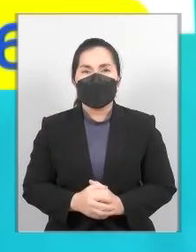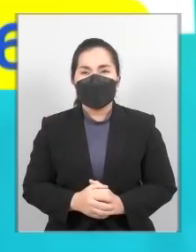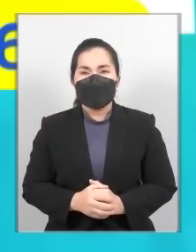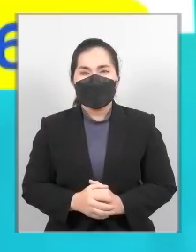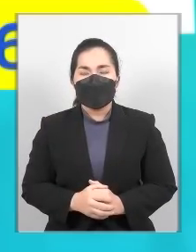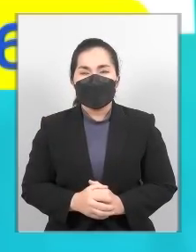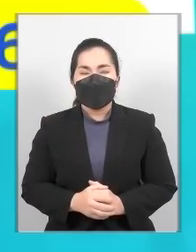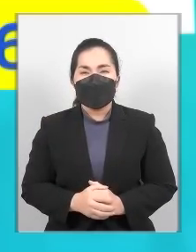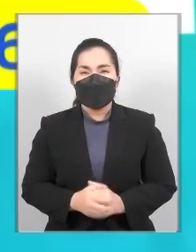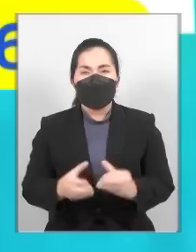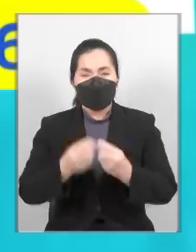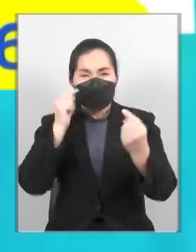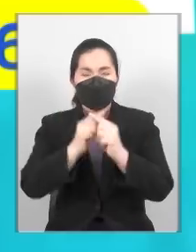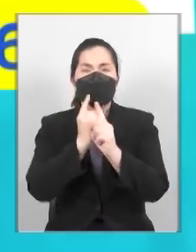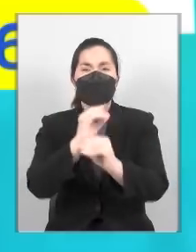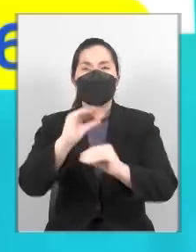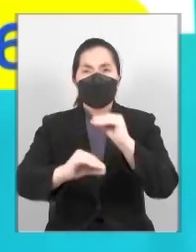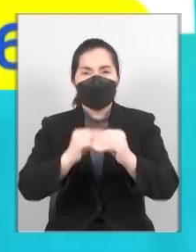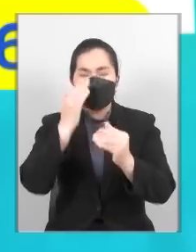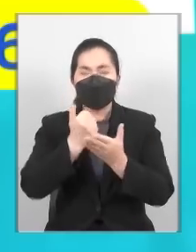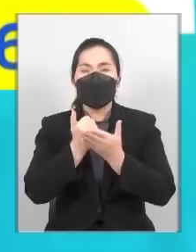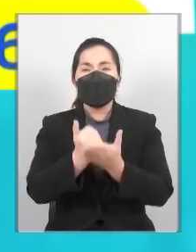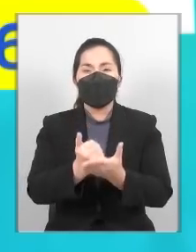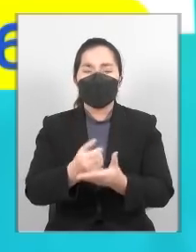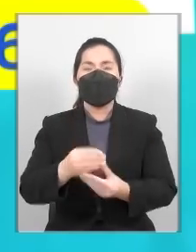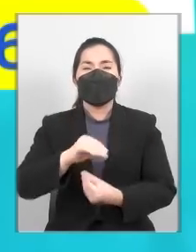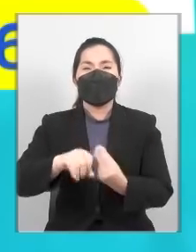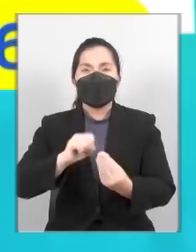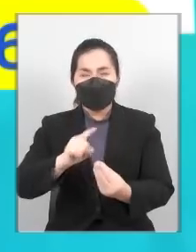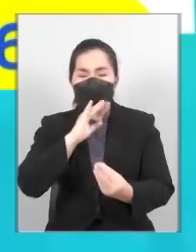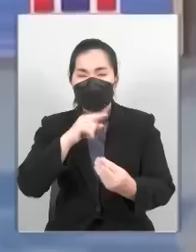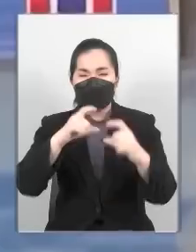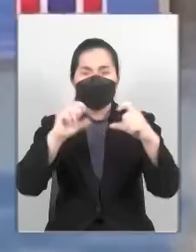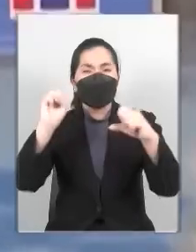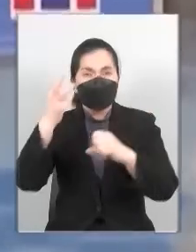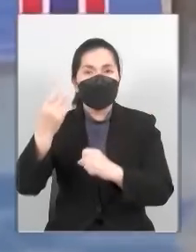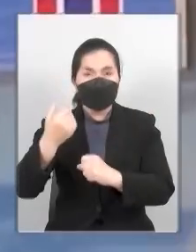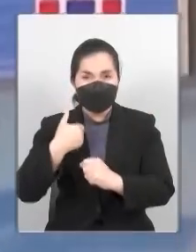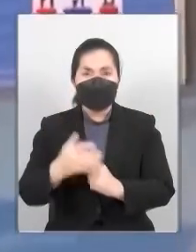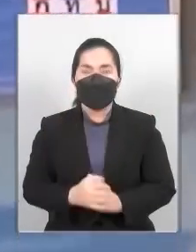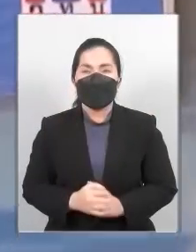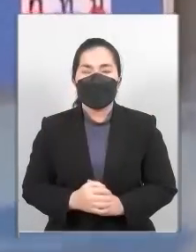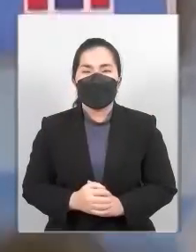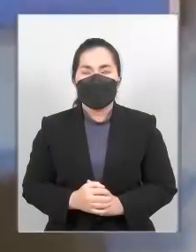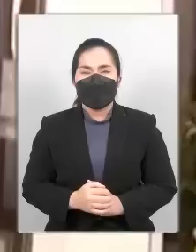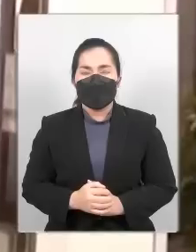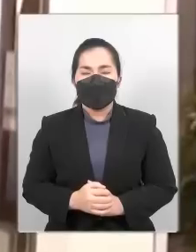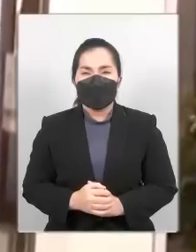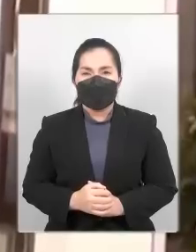วก็มีกลุ่มเป้าหมายในโครงการเพิ่มกำลังซื้อให้กับคนที่มีบัตรคนจนระยะเวลาที่5ก็คือไม่เกินทั้งหมดนะคะจ